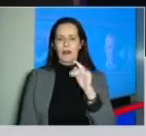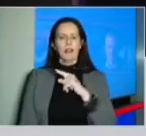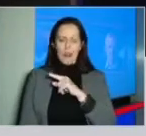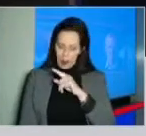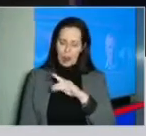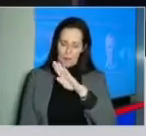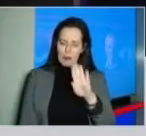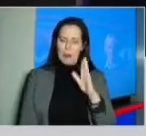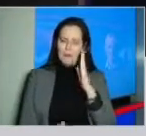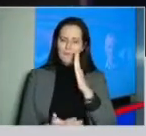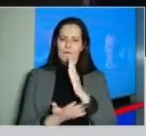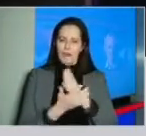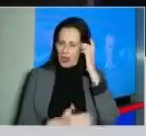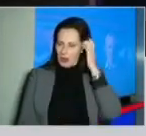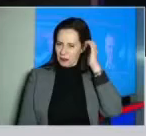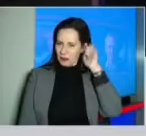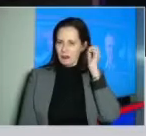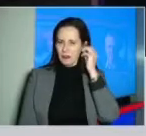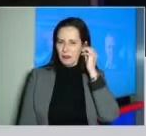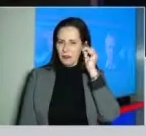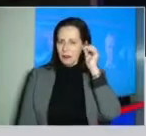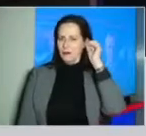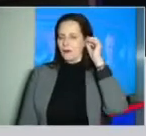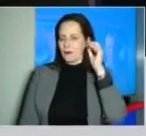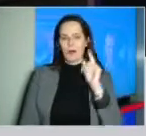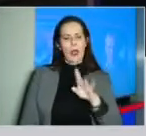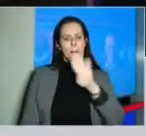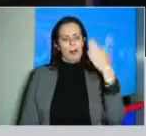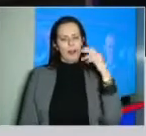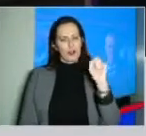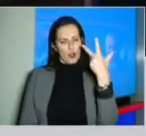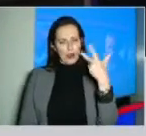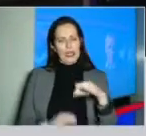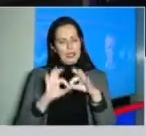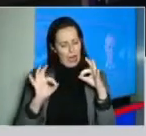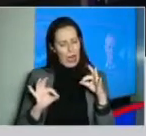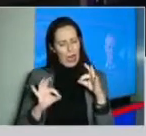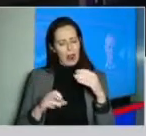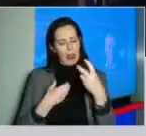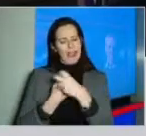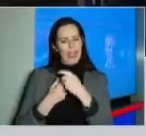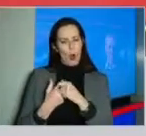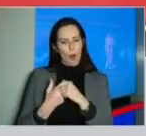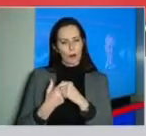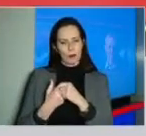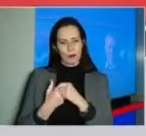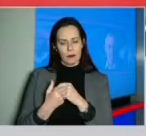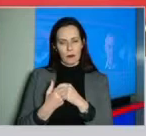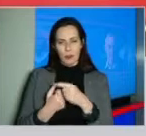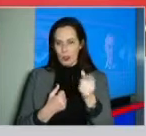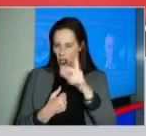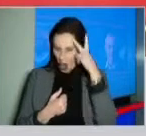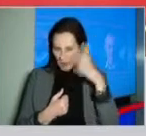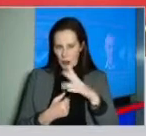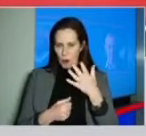כבר נתנה את המחיר שלה, הוא לפני 3 שבועות התחיל את מערכת האיחוד הזאת, לא סתם. שאף אחד לא הבין מה